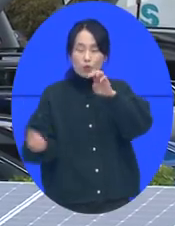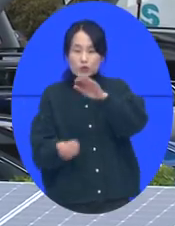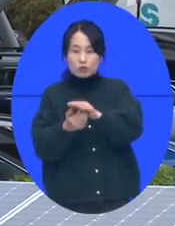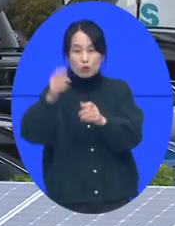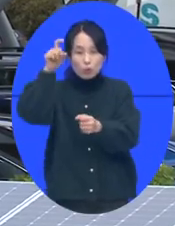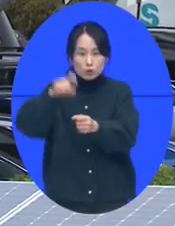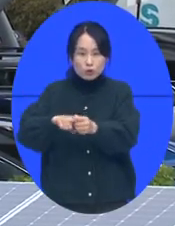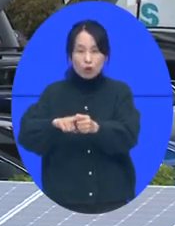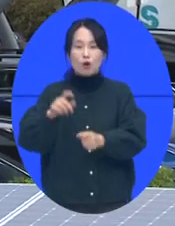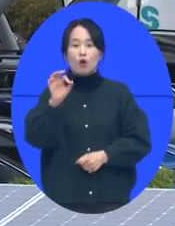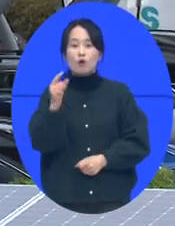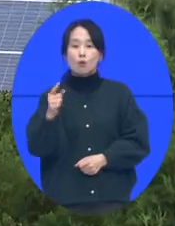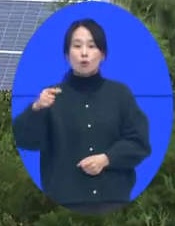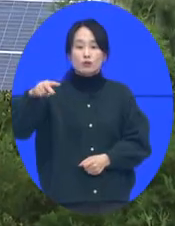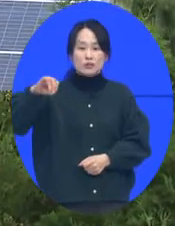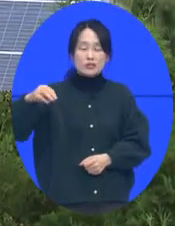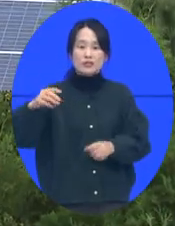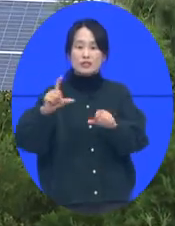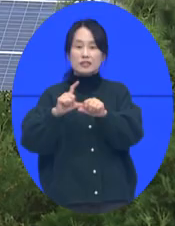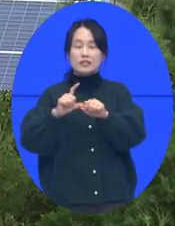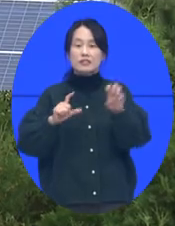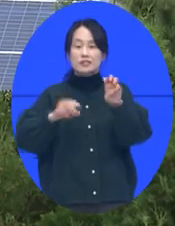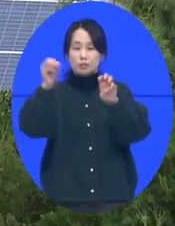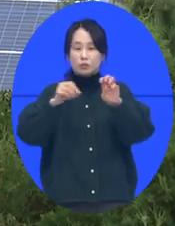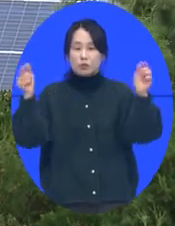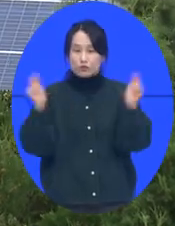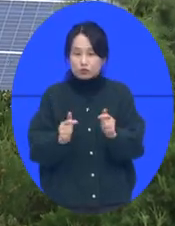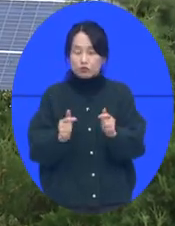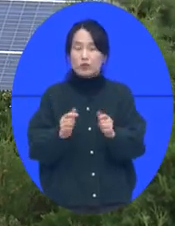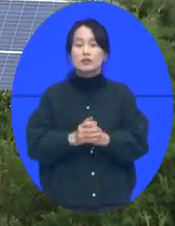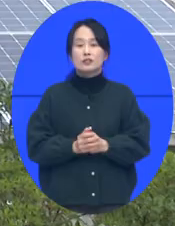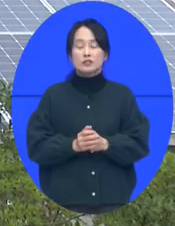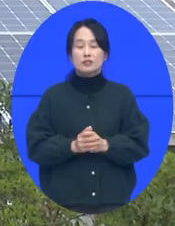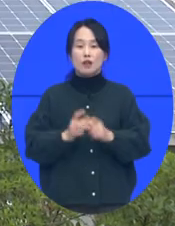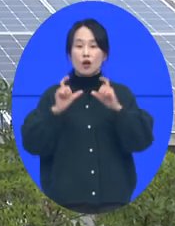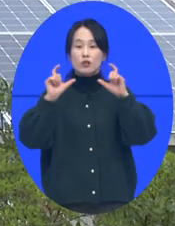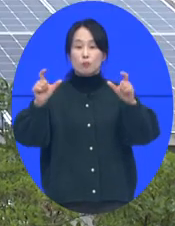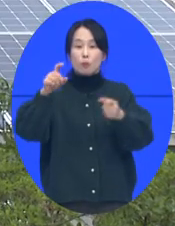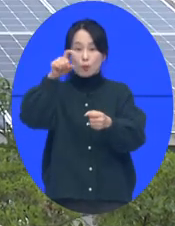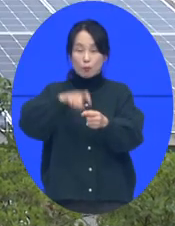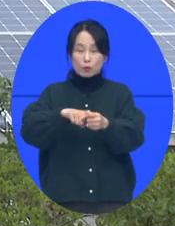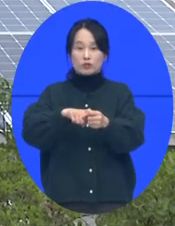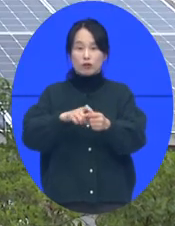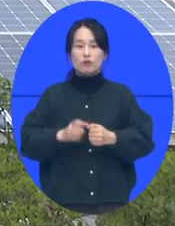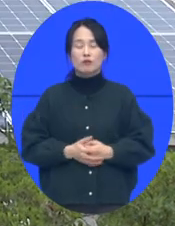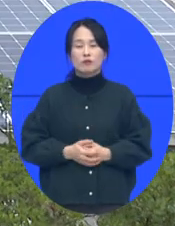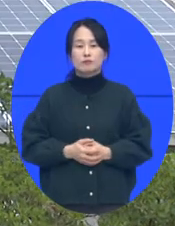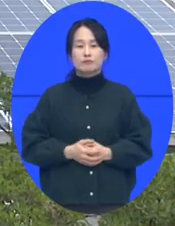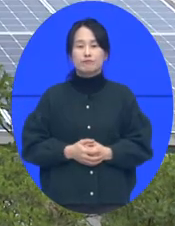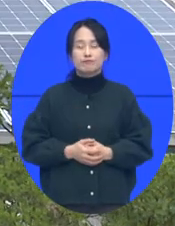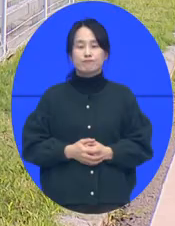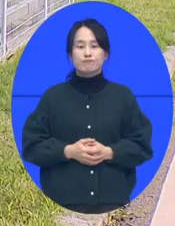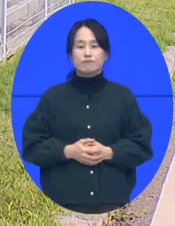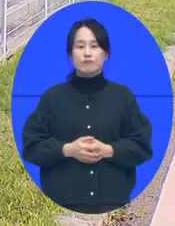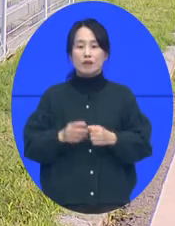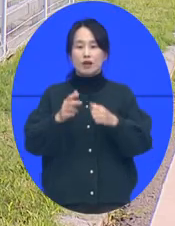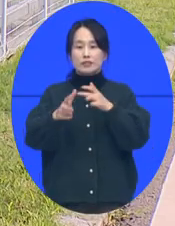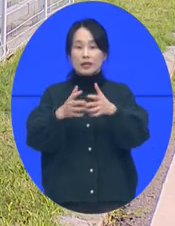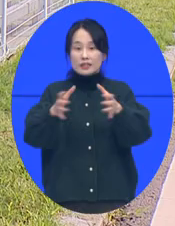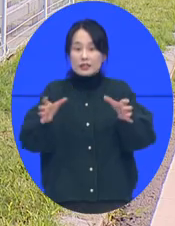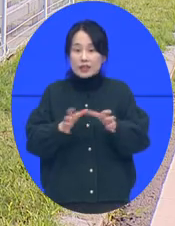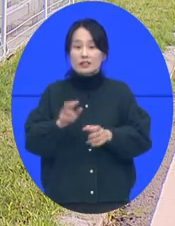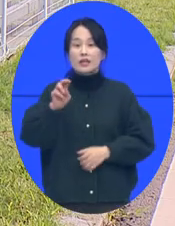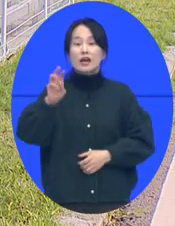달성하고 온실가스 배출량 40% 감축하겠다는 경기 아리백 비전을 선포한 경기도. 신규 산단은 모두 아리백